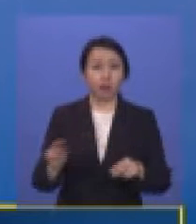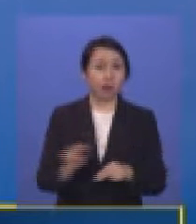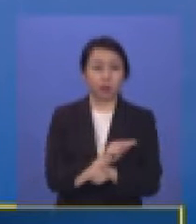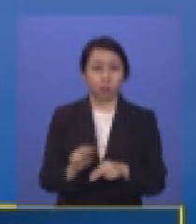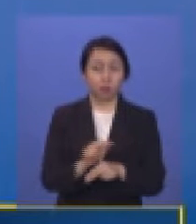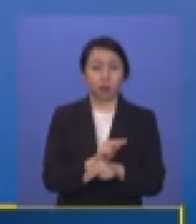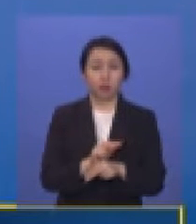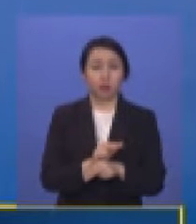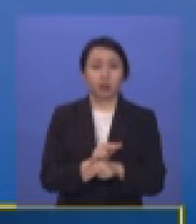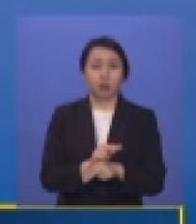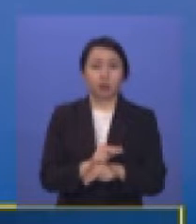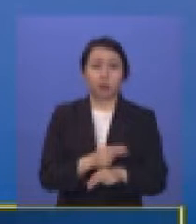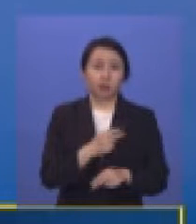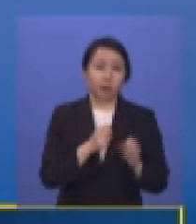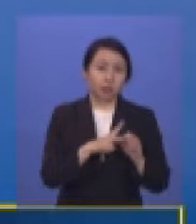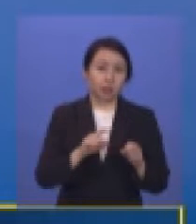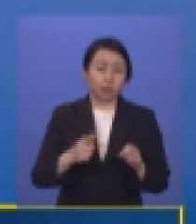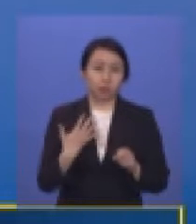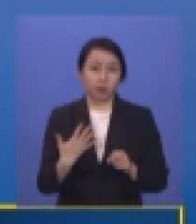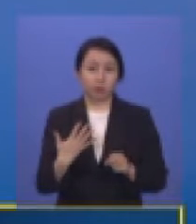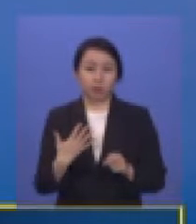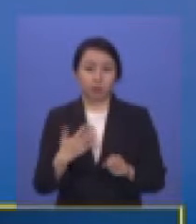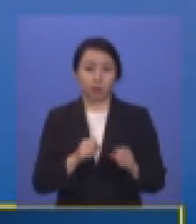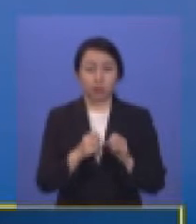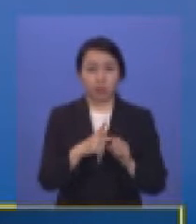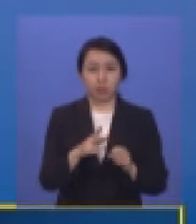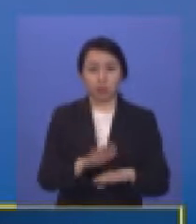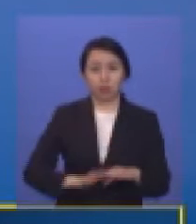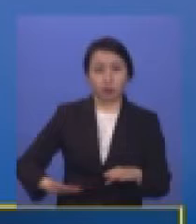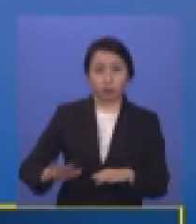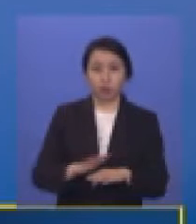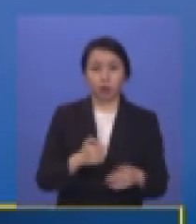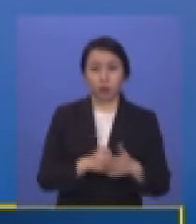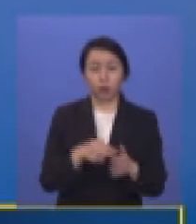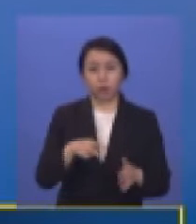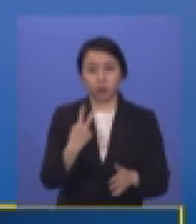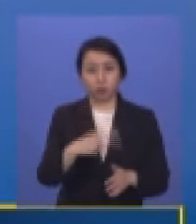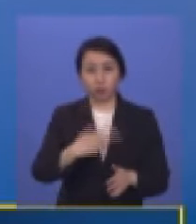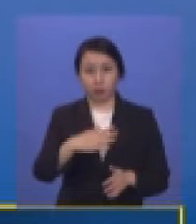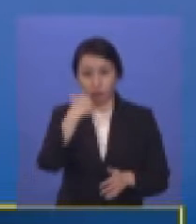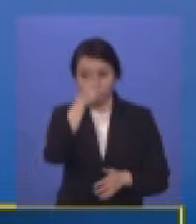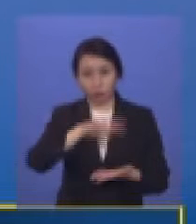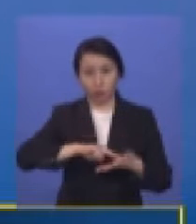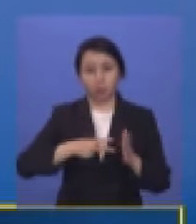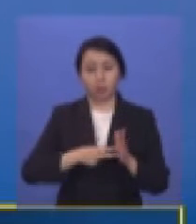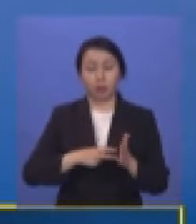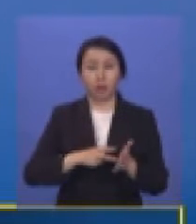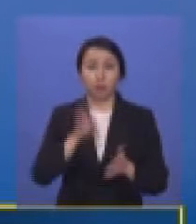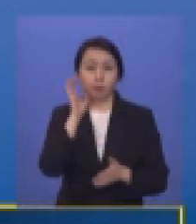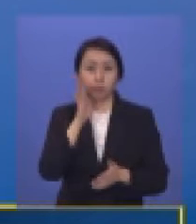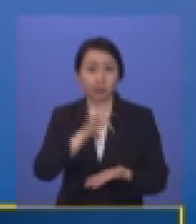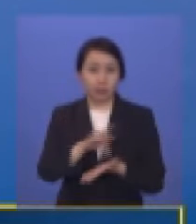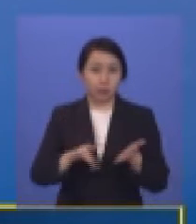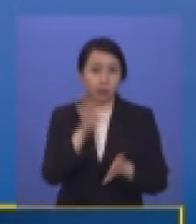на 13,5 километрах разводящих сетей с подключением 13 дворов. До 2025 года планируем центральным